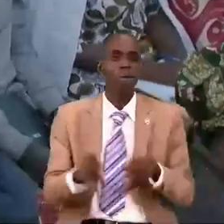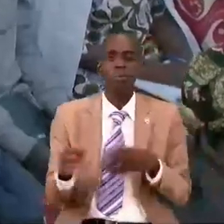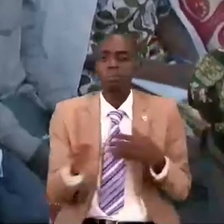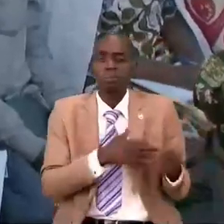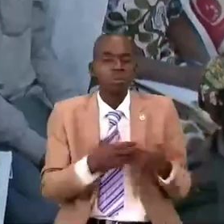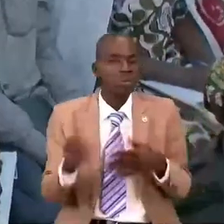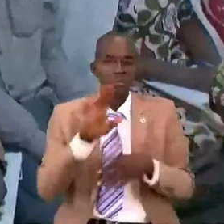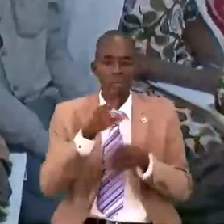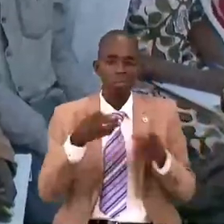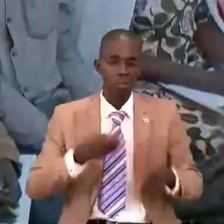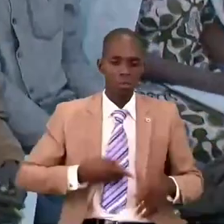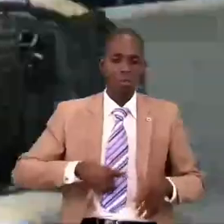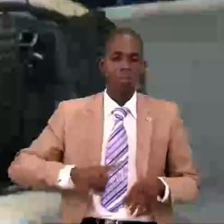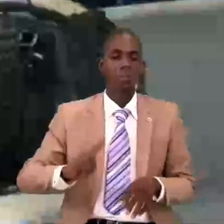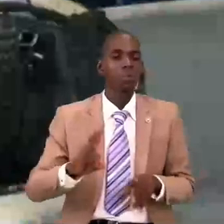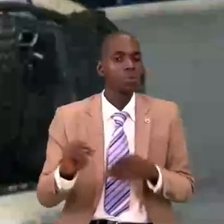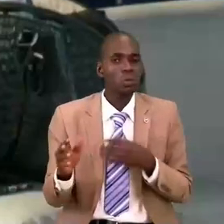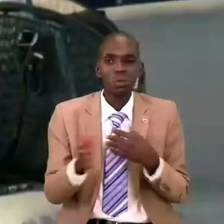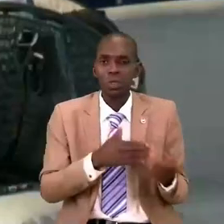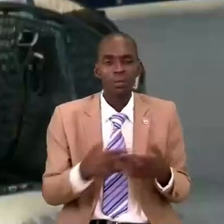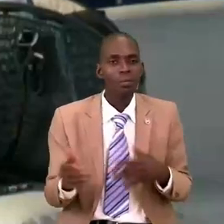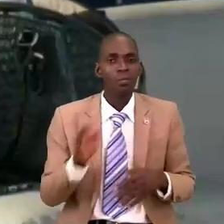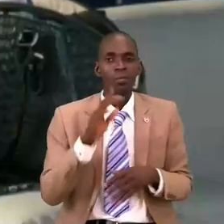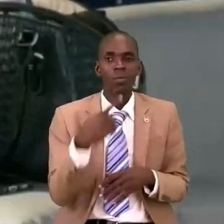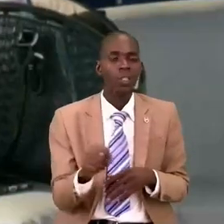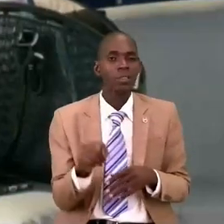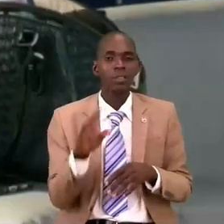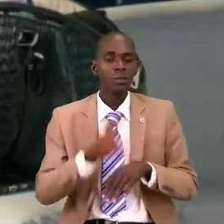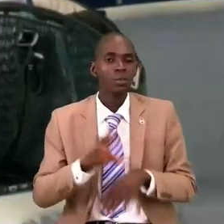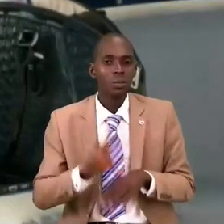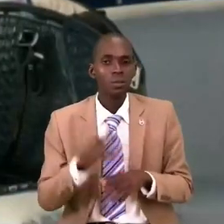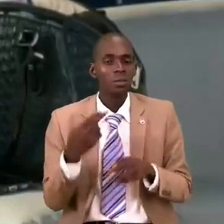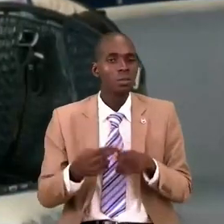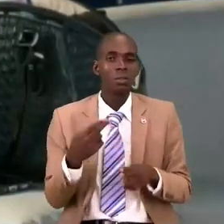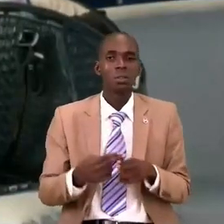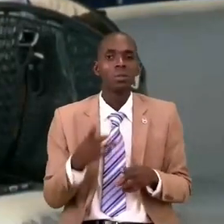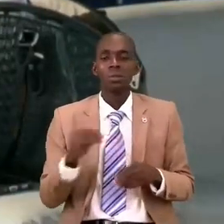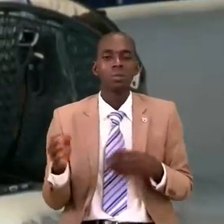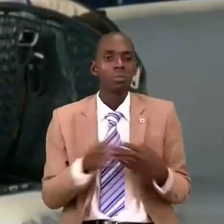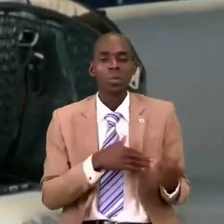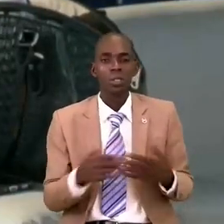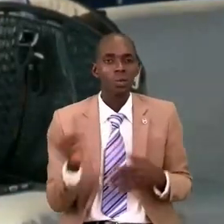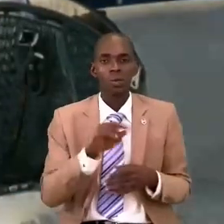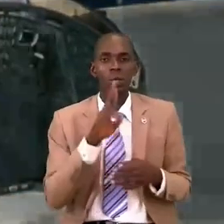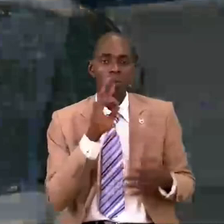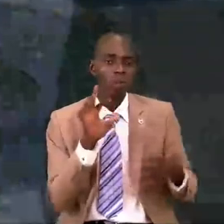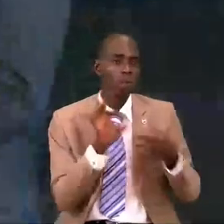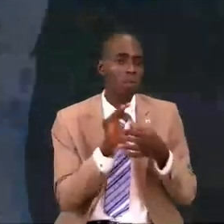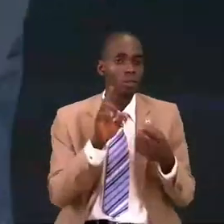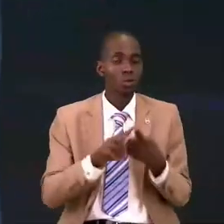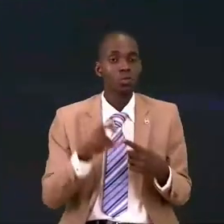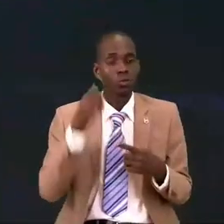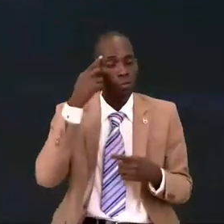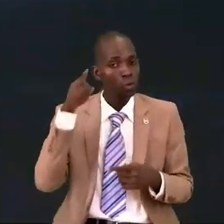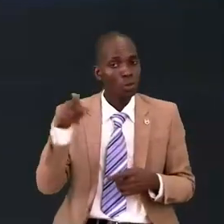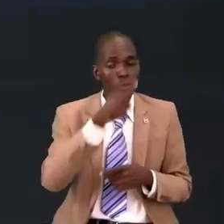quelle que soit l'église à laquelle tu appartiens, tu dois comprendre comme Jean l'a dit. Je vous baptise